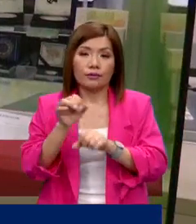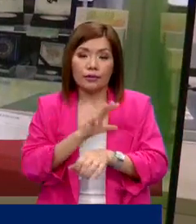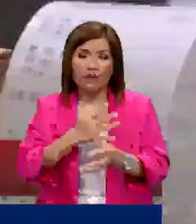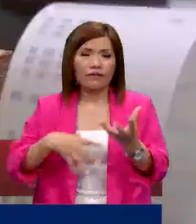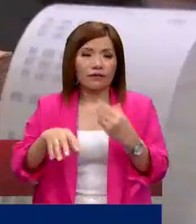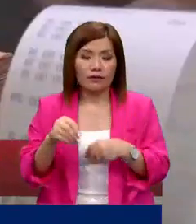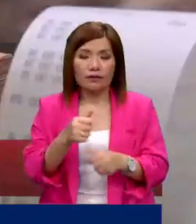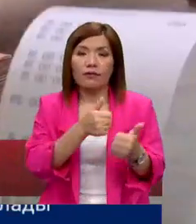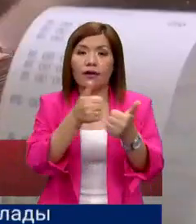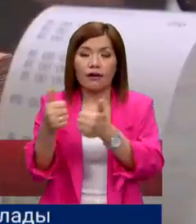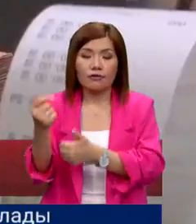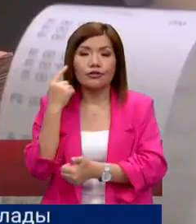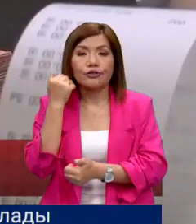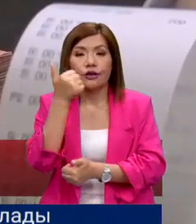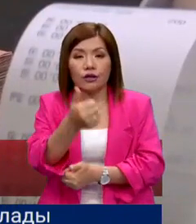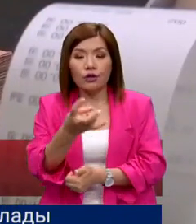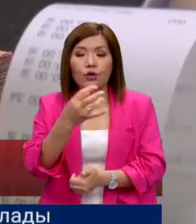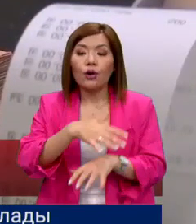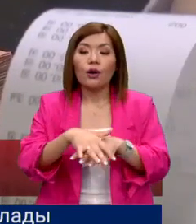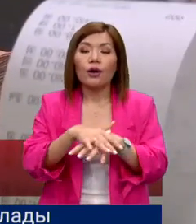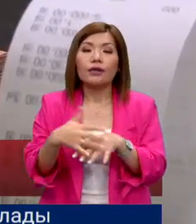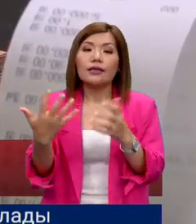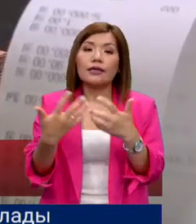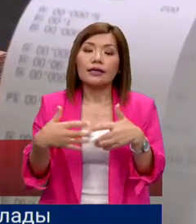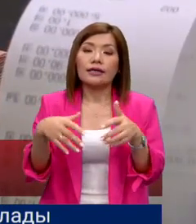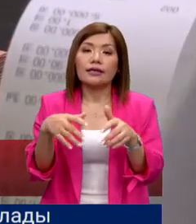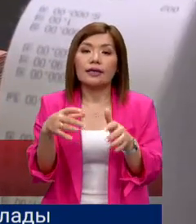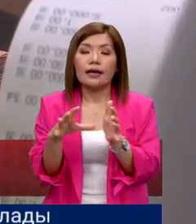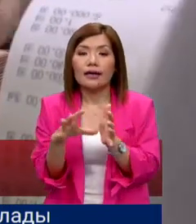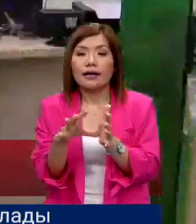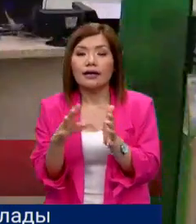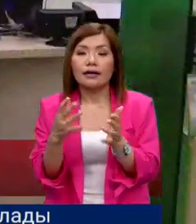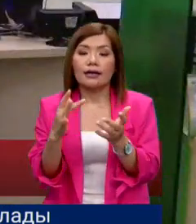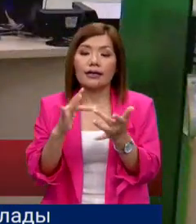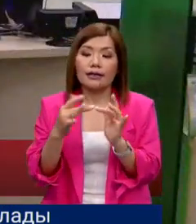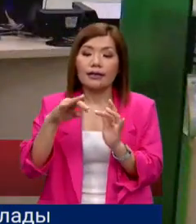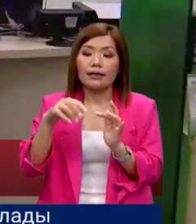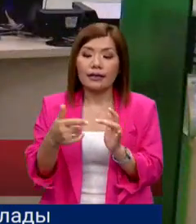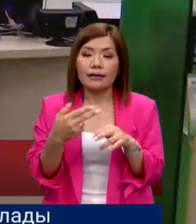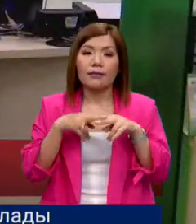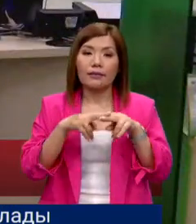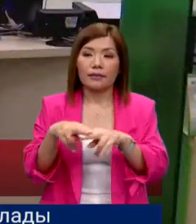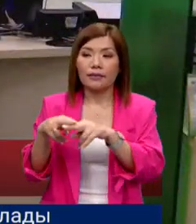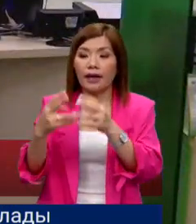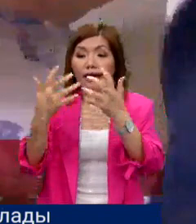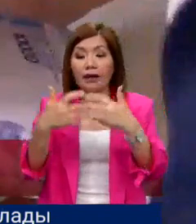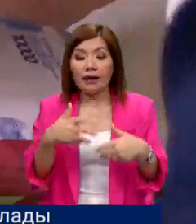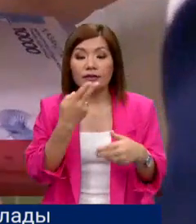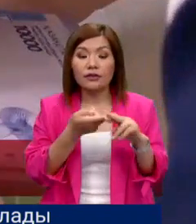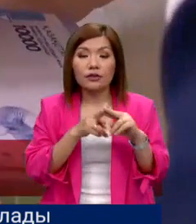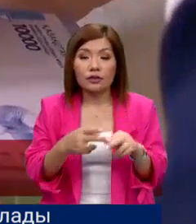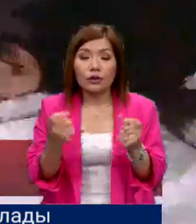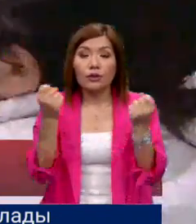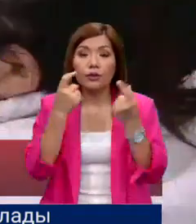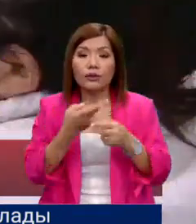мұның бәрі керемет естіледі. Тек біздің халық цифрлы ақшаға өтуге дайын ба? Есте болса, Каспи аударымдарда тексеру туралы ақпарат